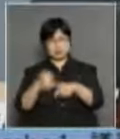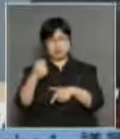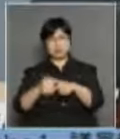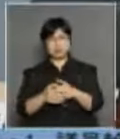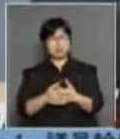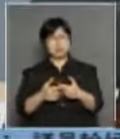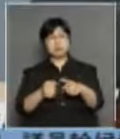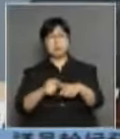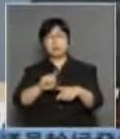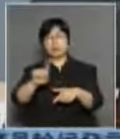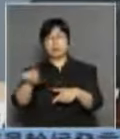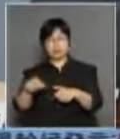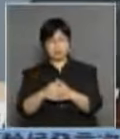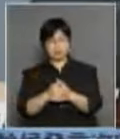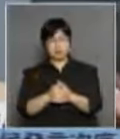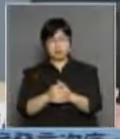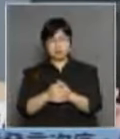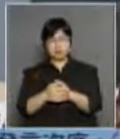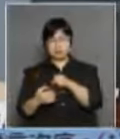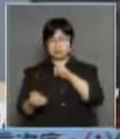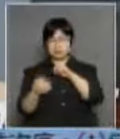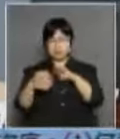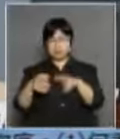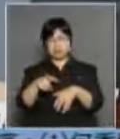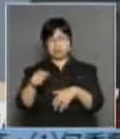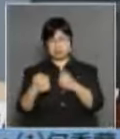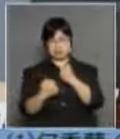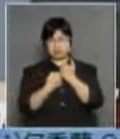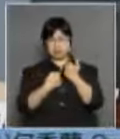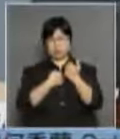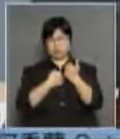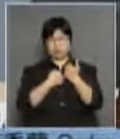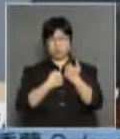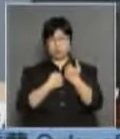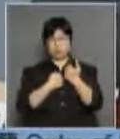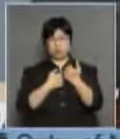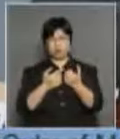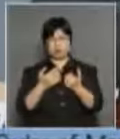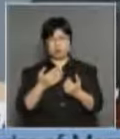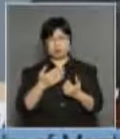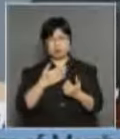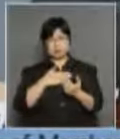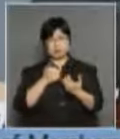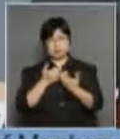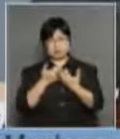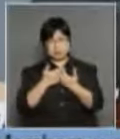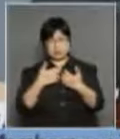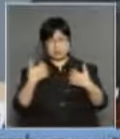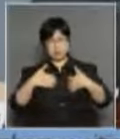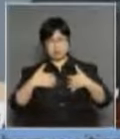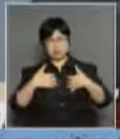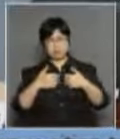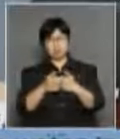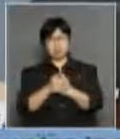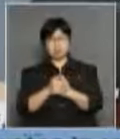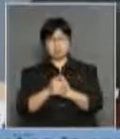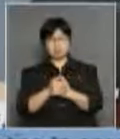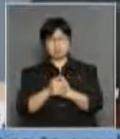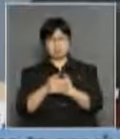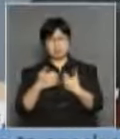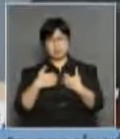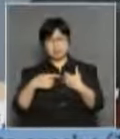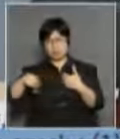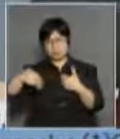公平啊？佢我同佢傾咗，佢哋支持我個預算案，臨急臨忙支持我，我同你